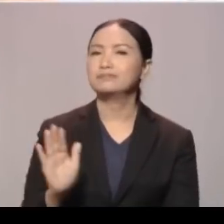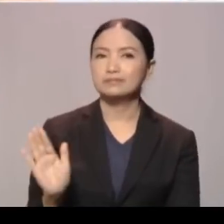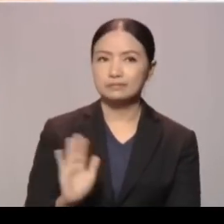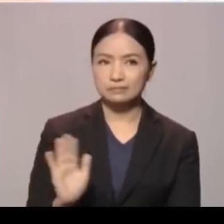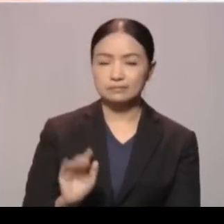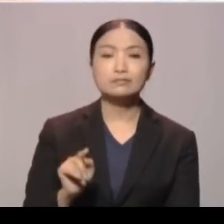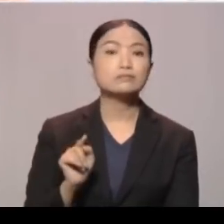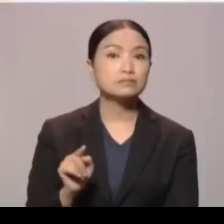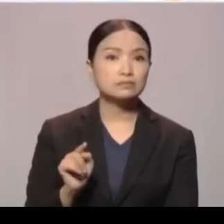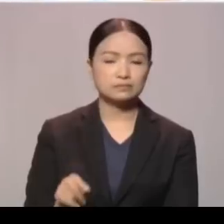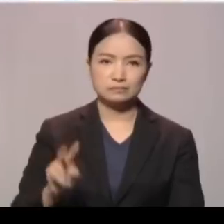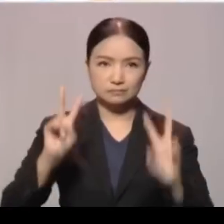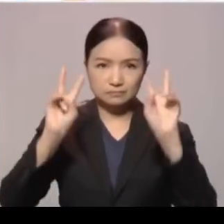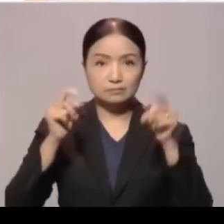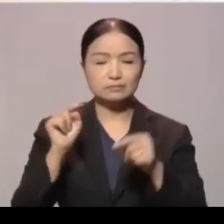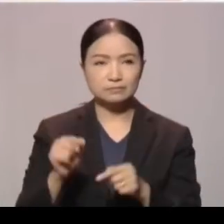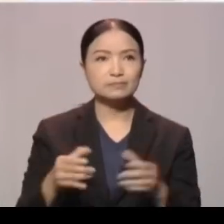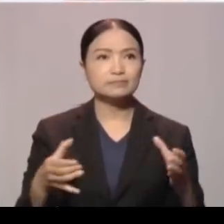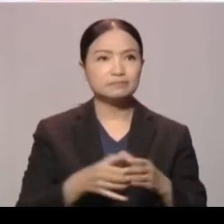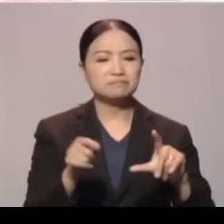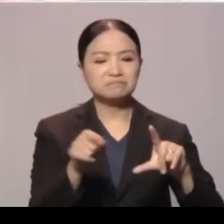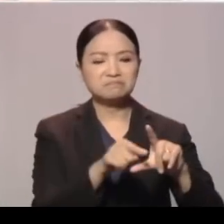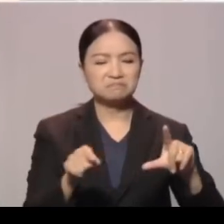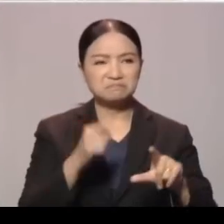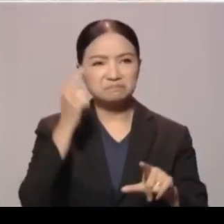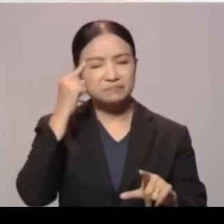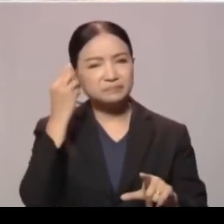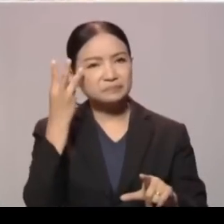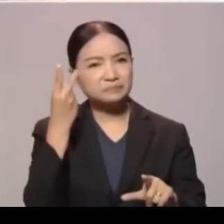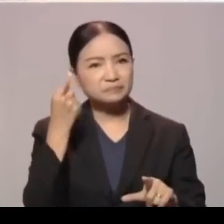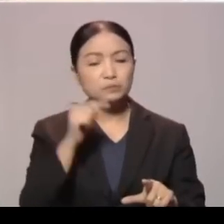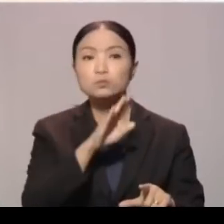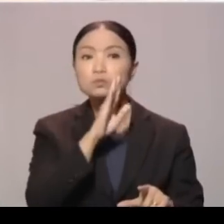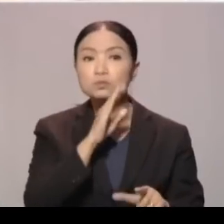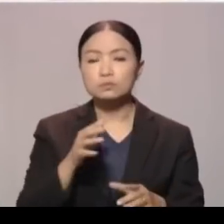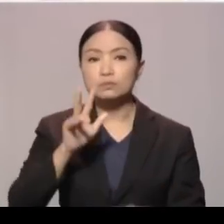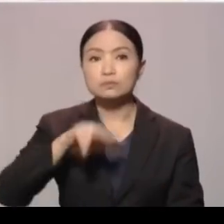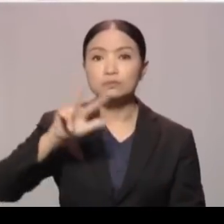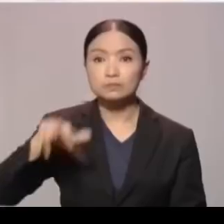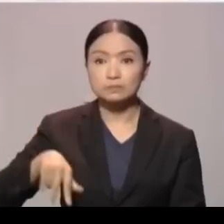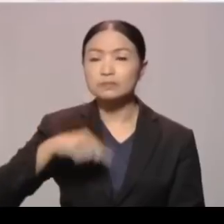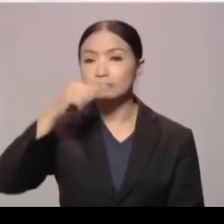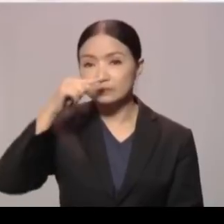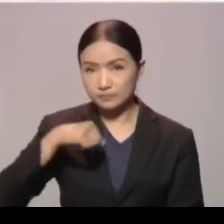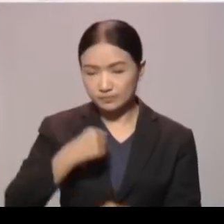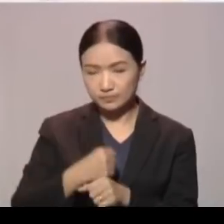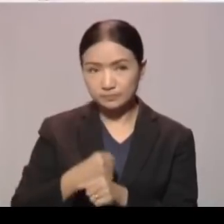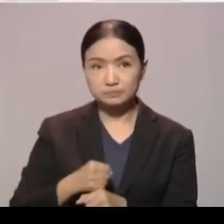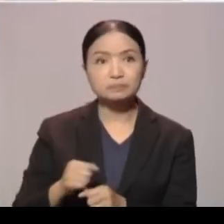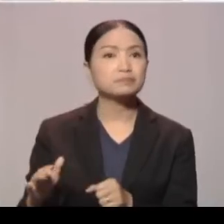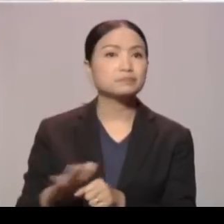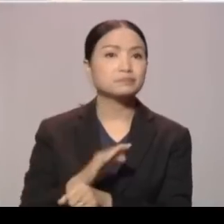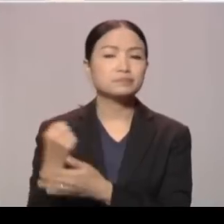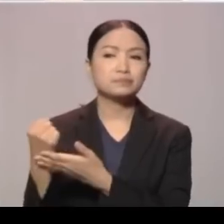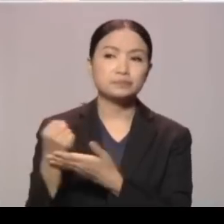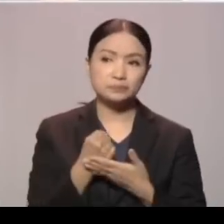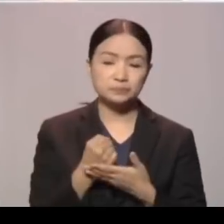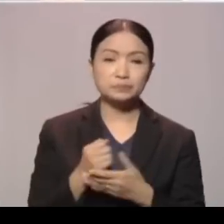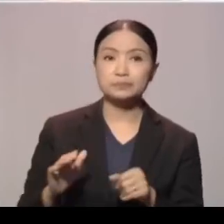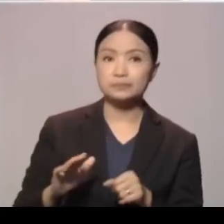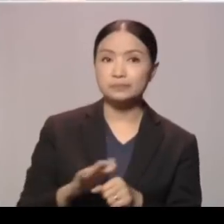ผมประเด็นนี้นะครับที่ผมคิดว่าก้าวไกลกังวลใจก็คือถ้าเพื่อไทยทำเต็มที่แล้วถูกไหมทำเต็มที่ช่วยเต็มที่